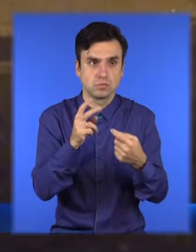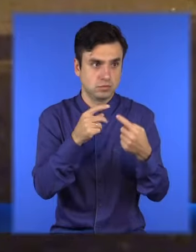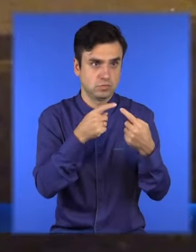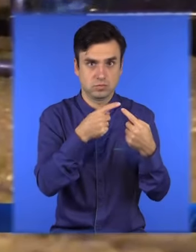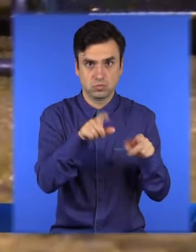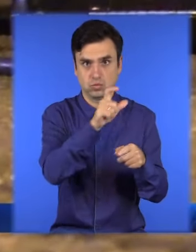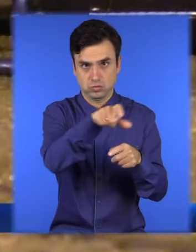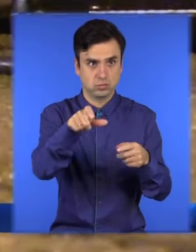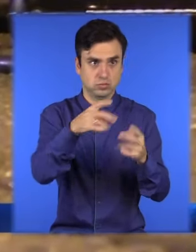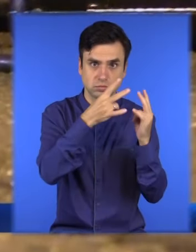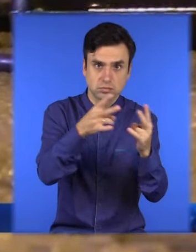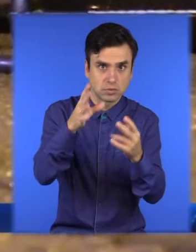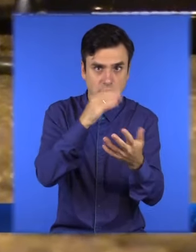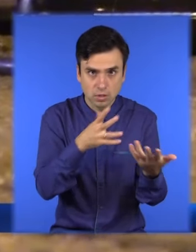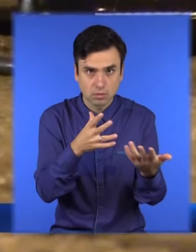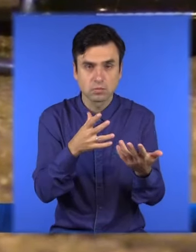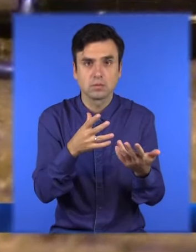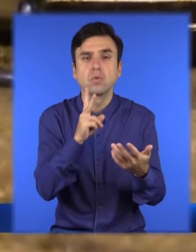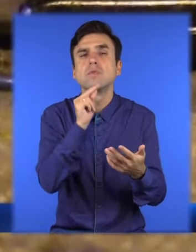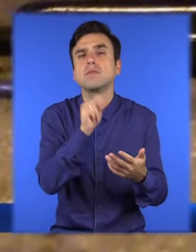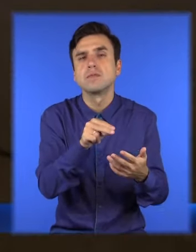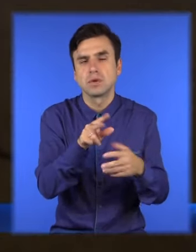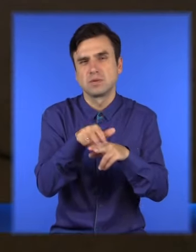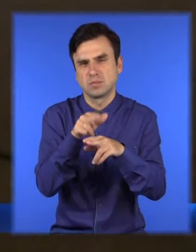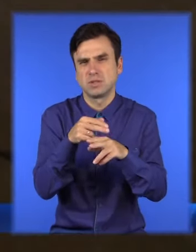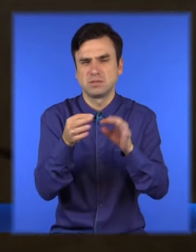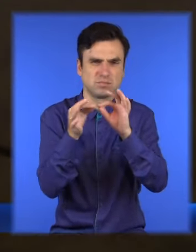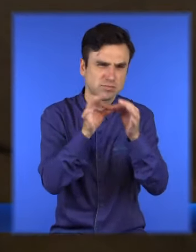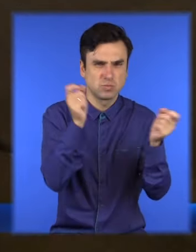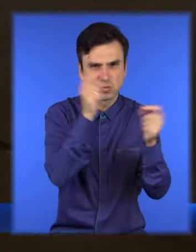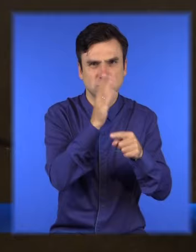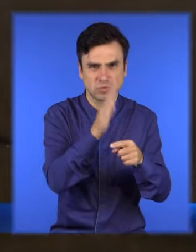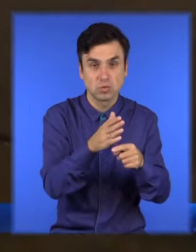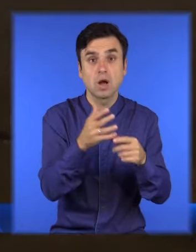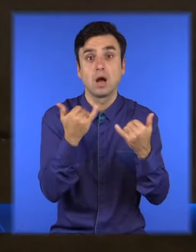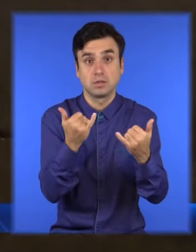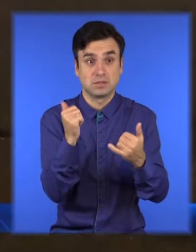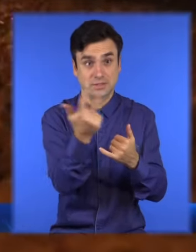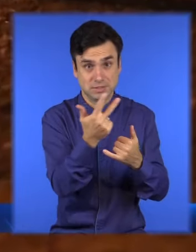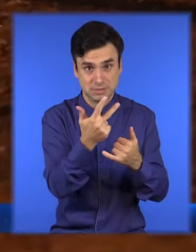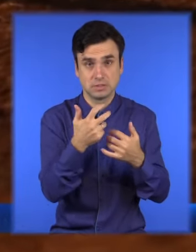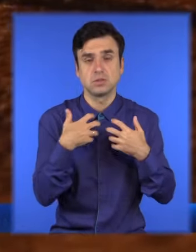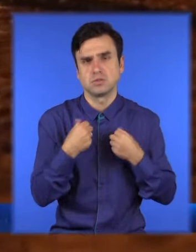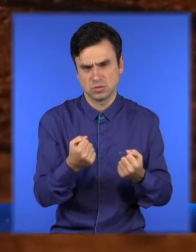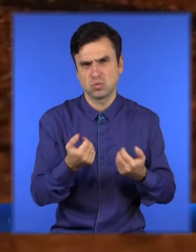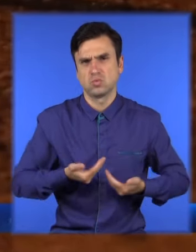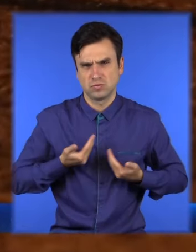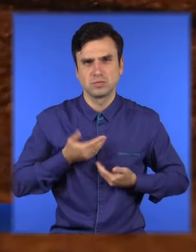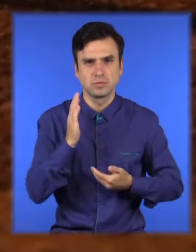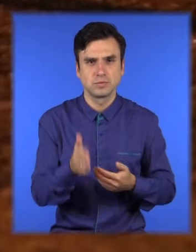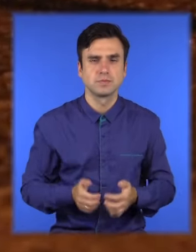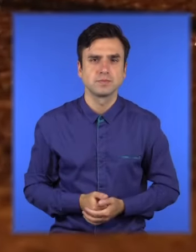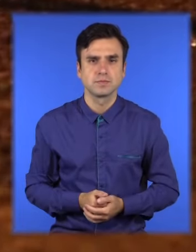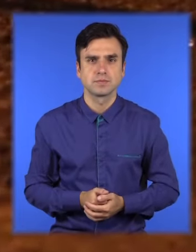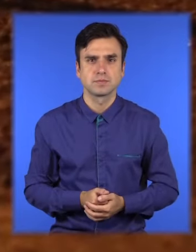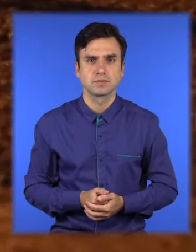інших керманичів, з'ясує поліція. Проте відомо одне – життю та здоров'ю постраждалих наразі нічого не загрожує. Тетяна Корник, Олег